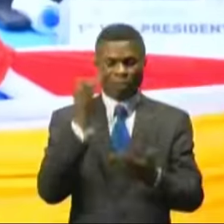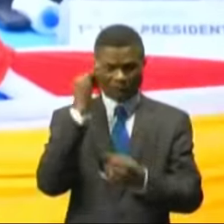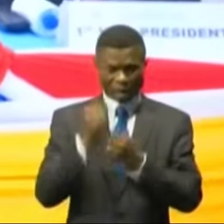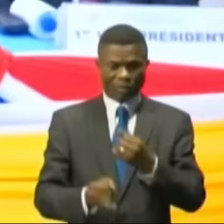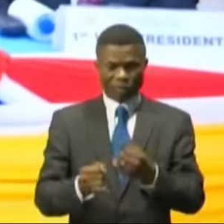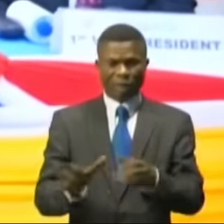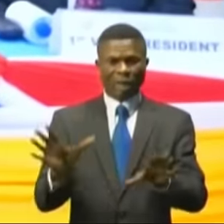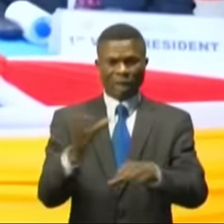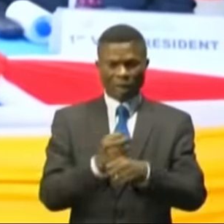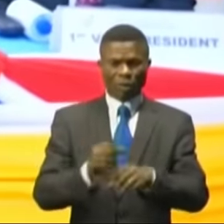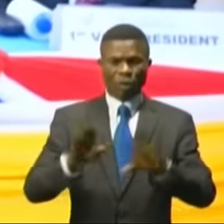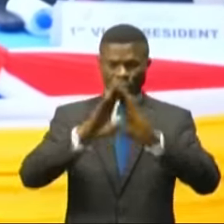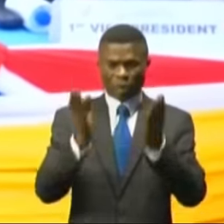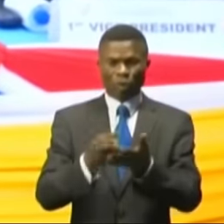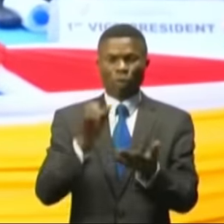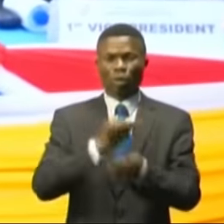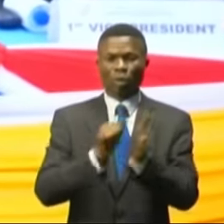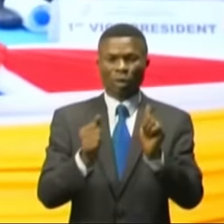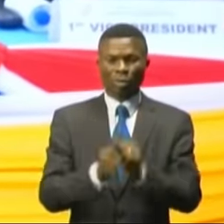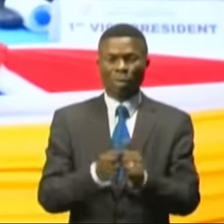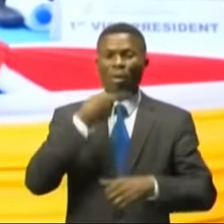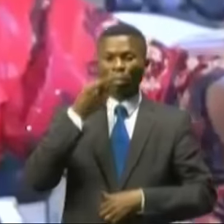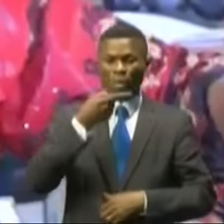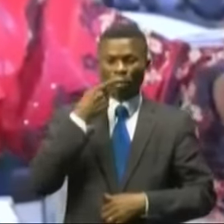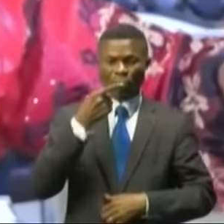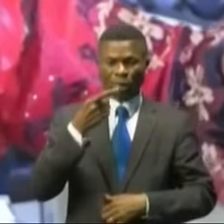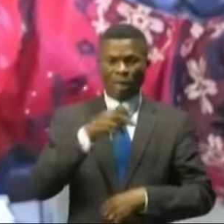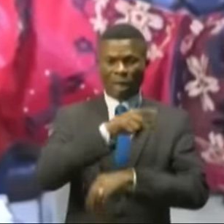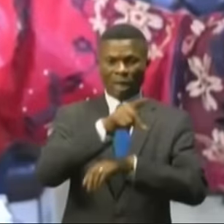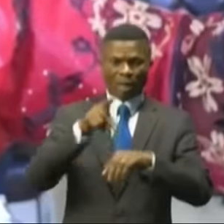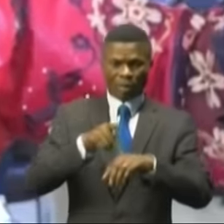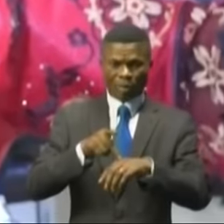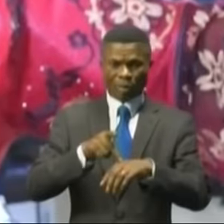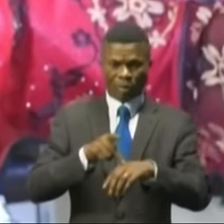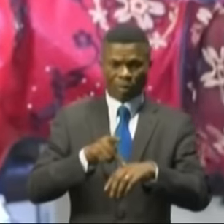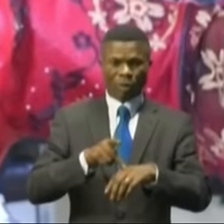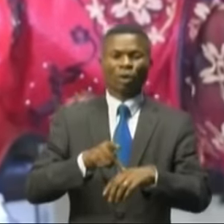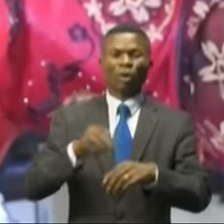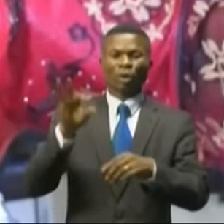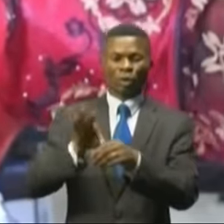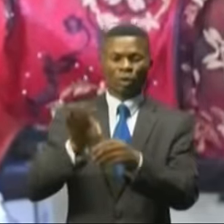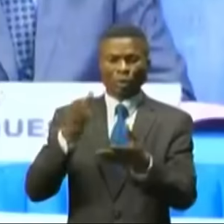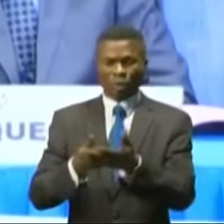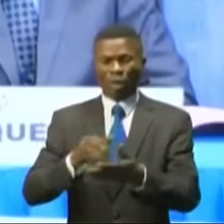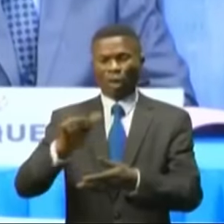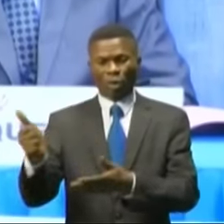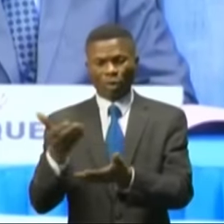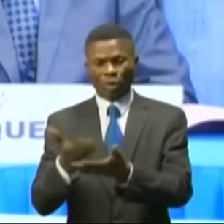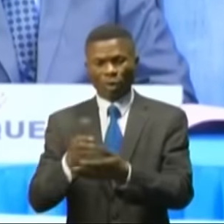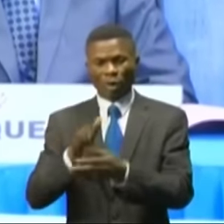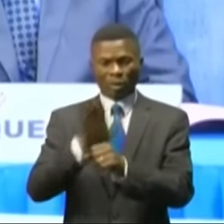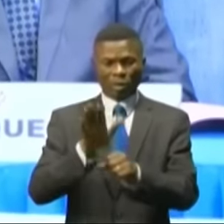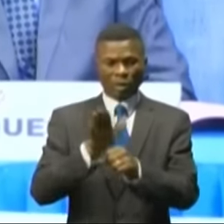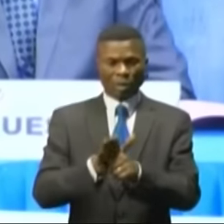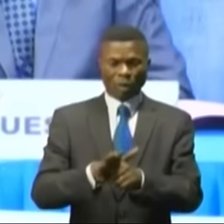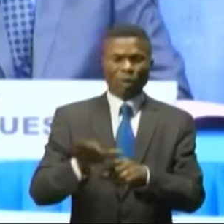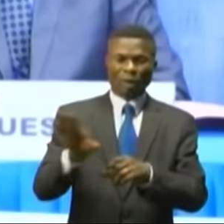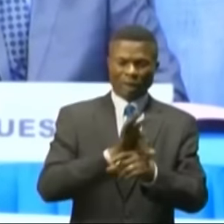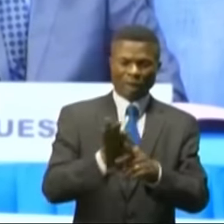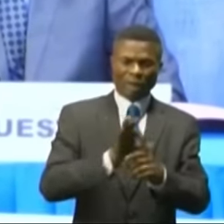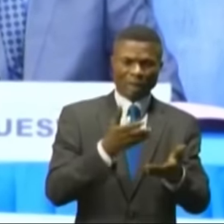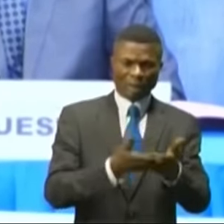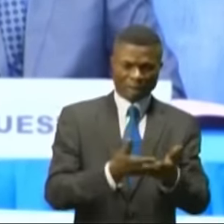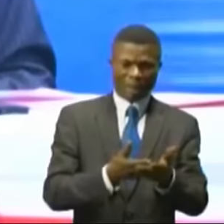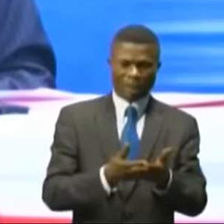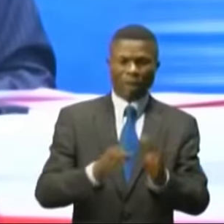conclure l'ensemble des thématiques abordées durant la période de l'intersession et d'autre part les différentes saisines et